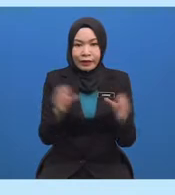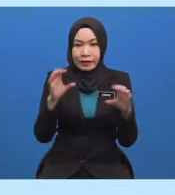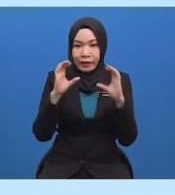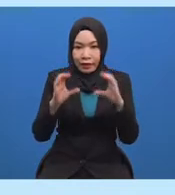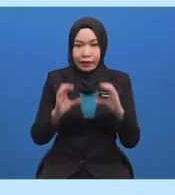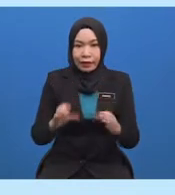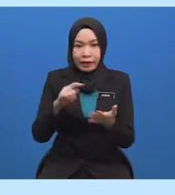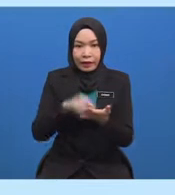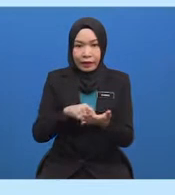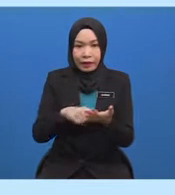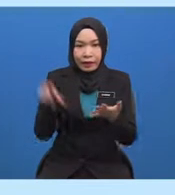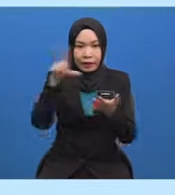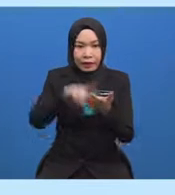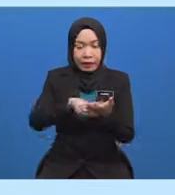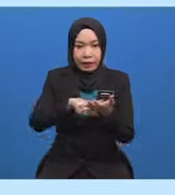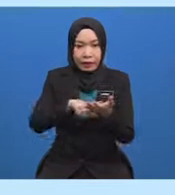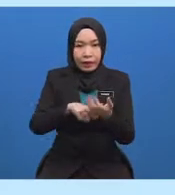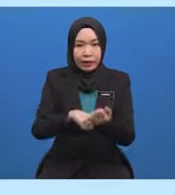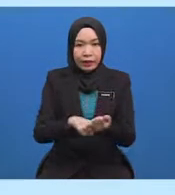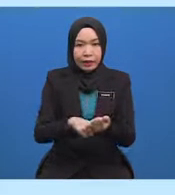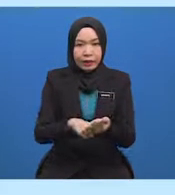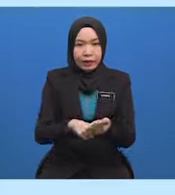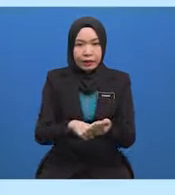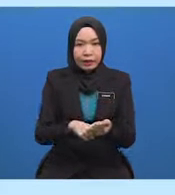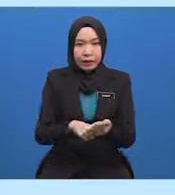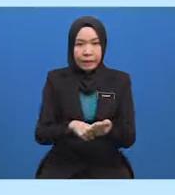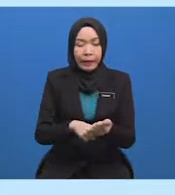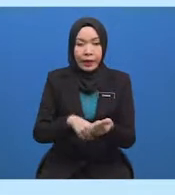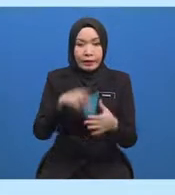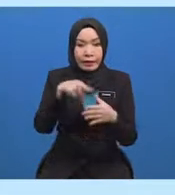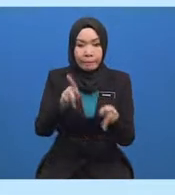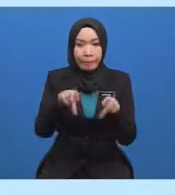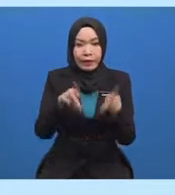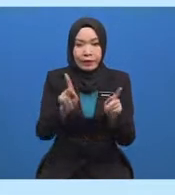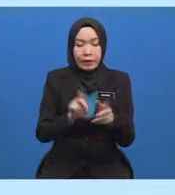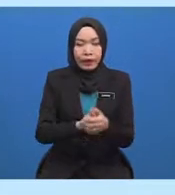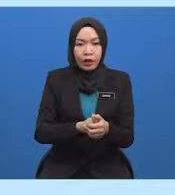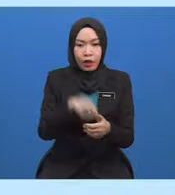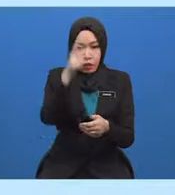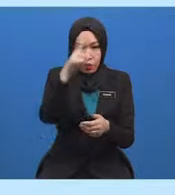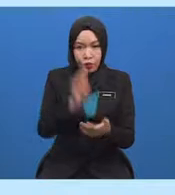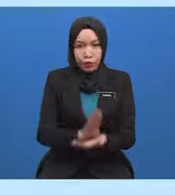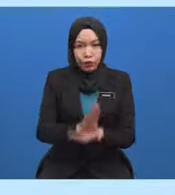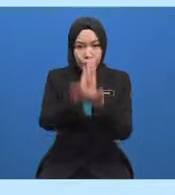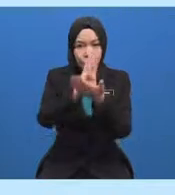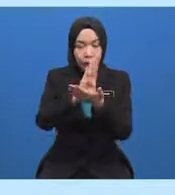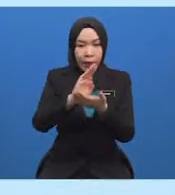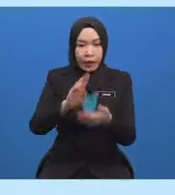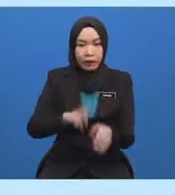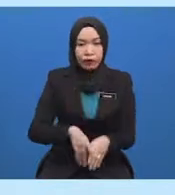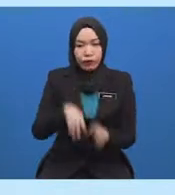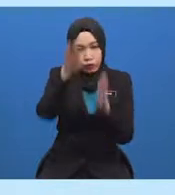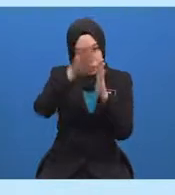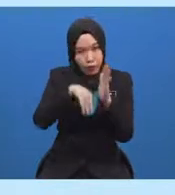merupakan satu langkah pencegahan gerakan desain terutamanya di kawasan yang kurang letupan